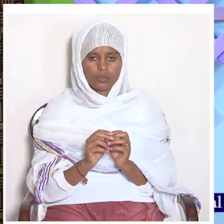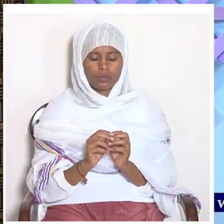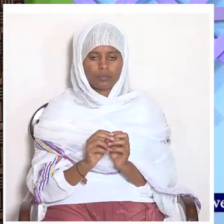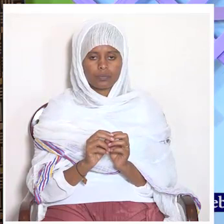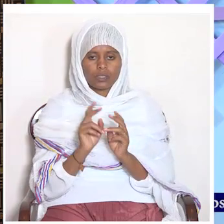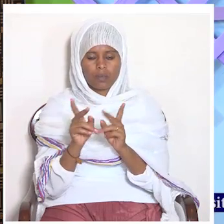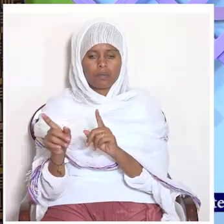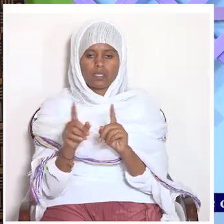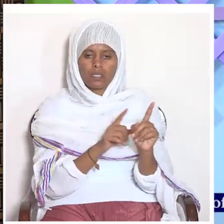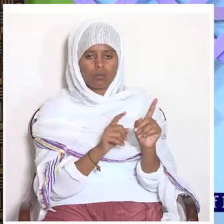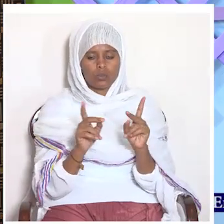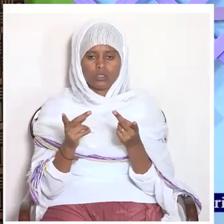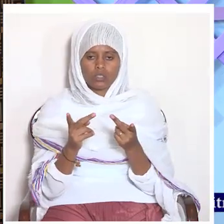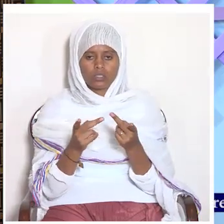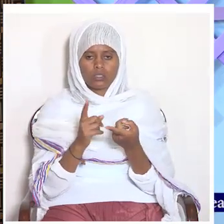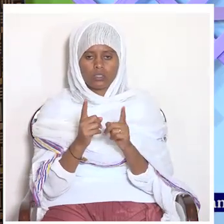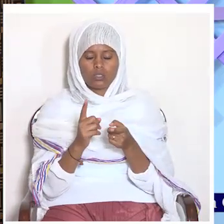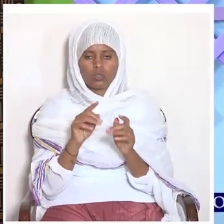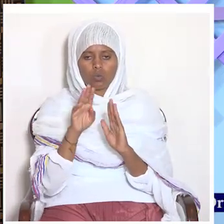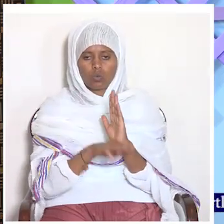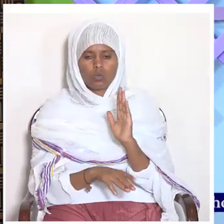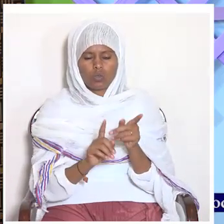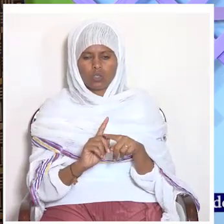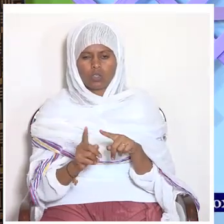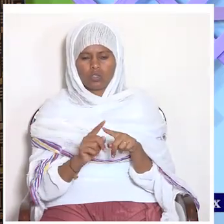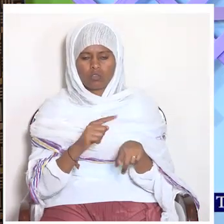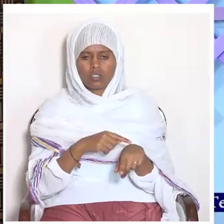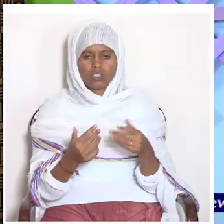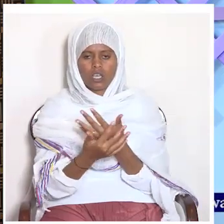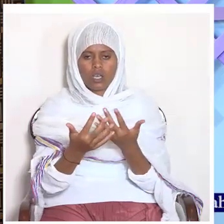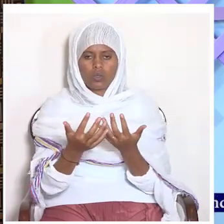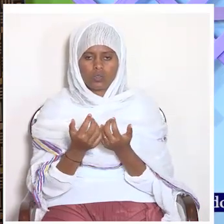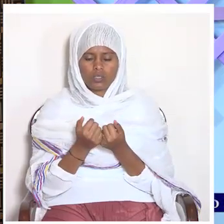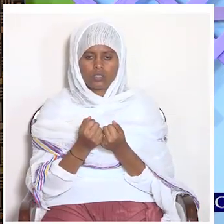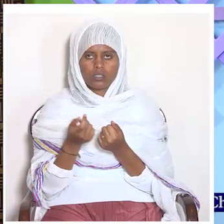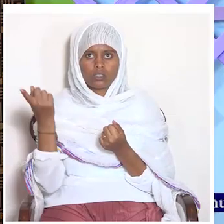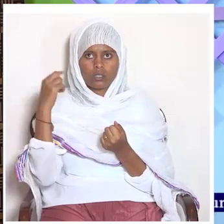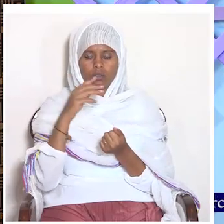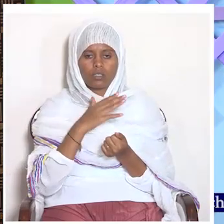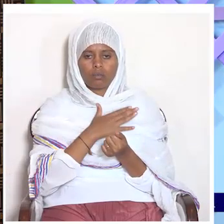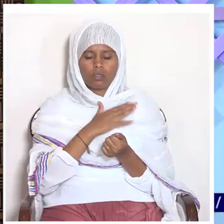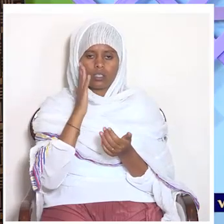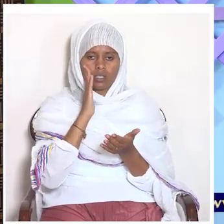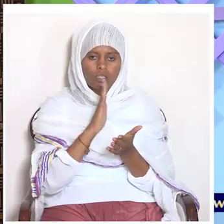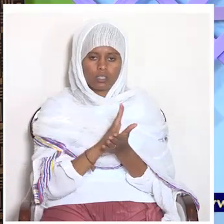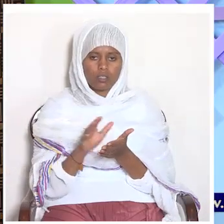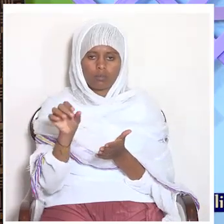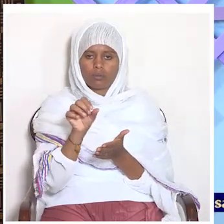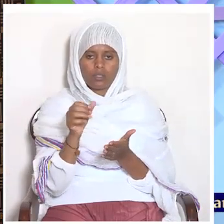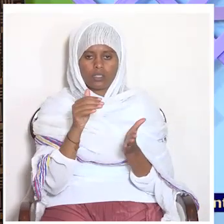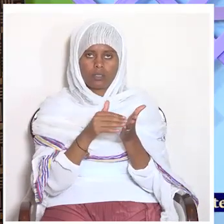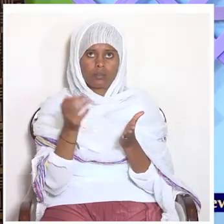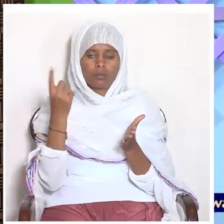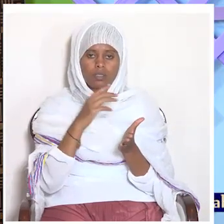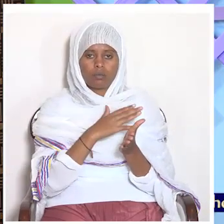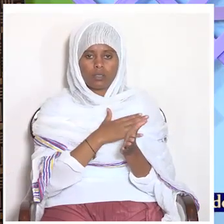እዩ። ምንም እኳ ከምሲ መጠን እውን እንተ ጎደሎ ቀልጢፉ ጊዜ ከይወሰደ ንእግዚኣብሔር ኣምላኽ ይቕሬታ